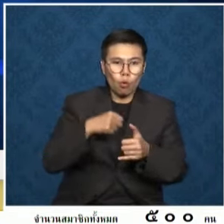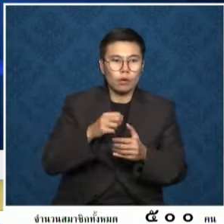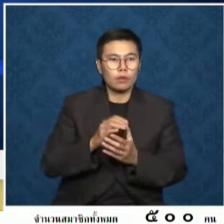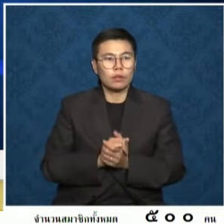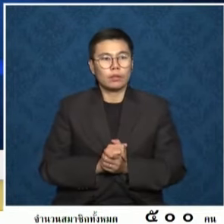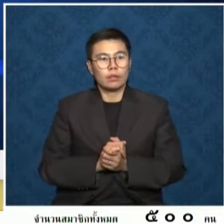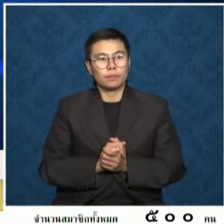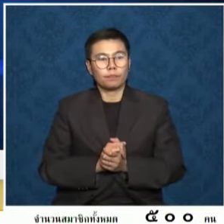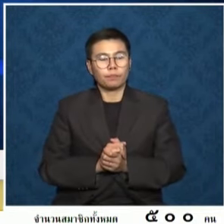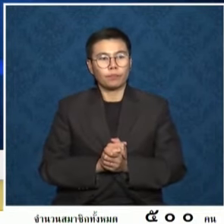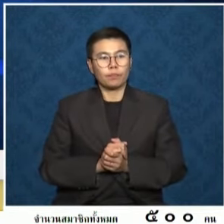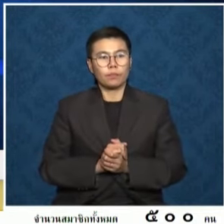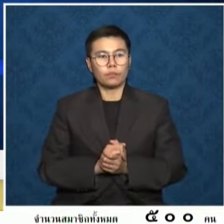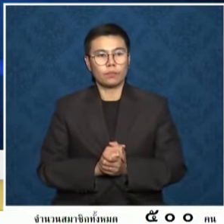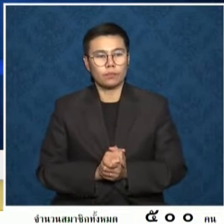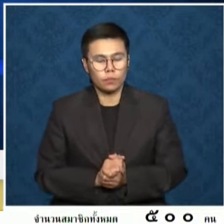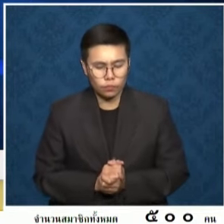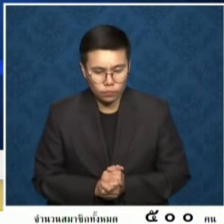ท่านประธานครับ